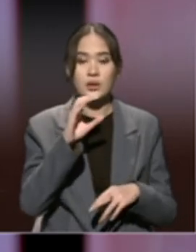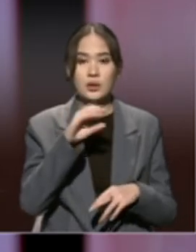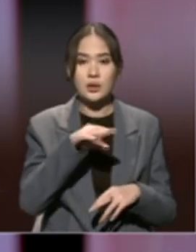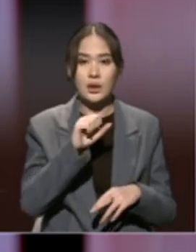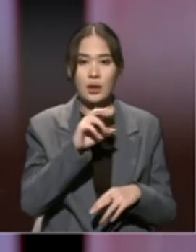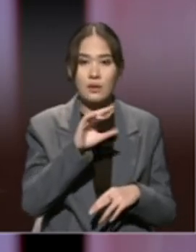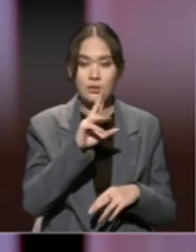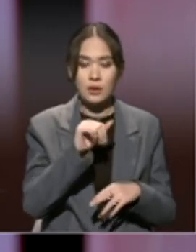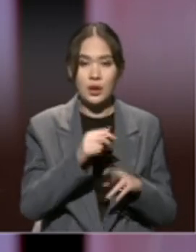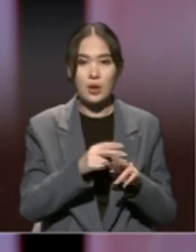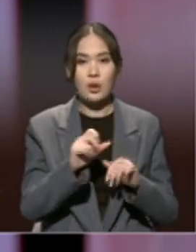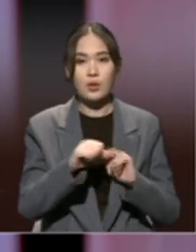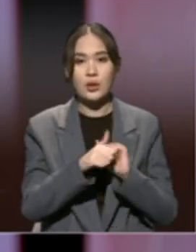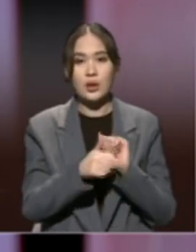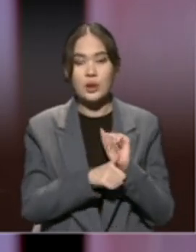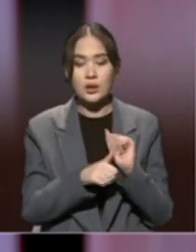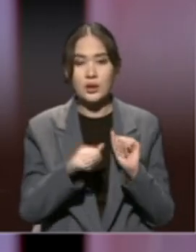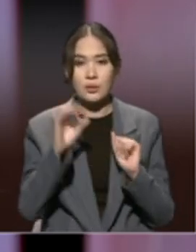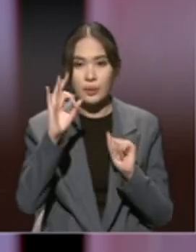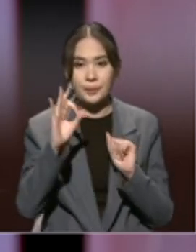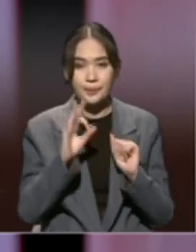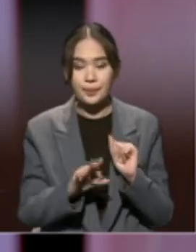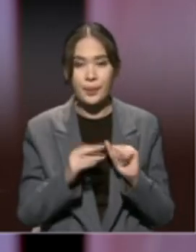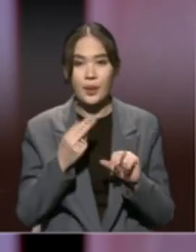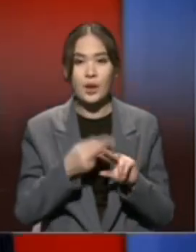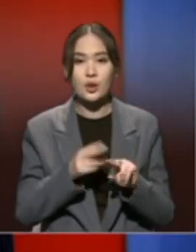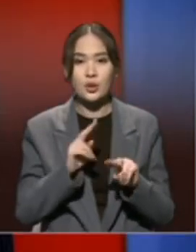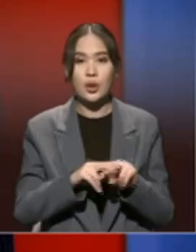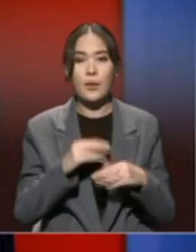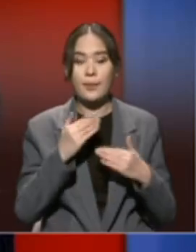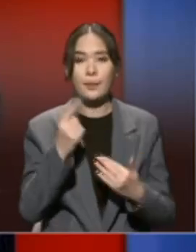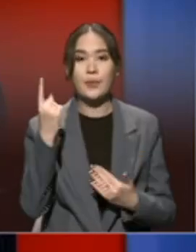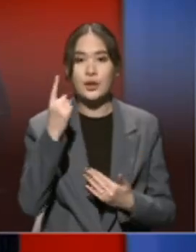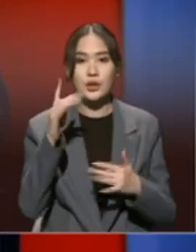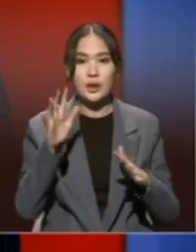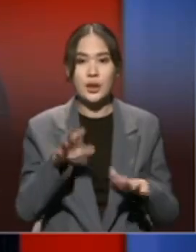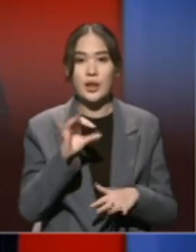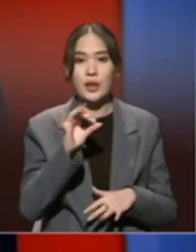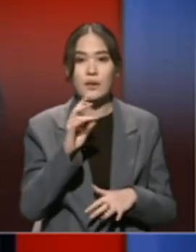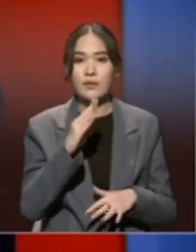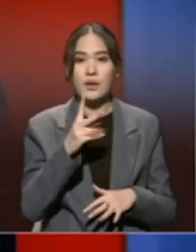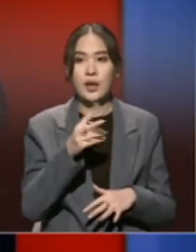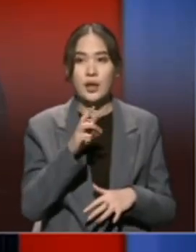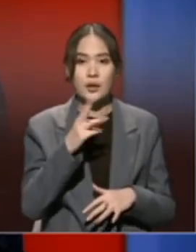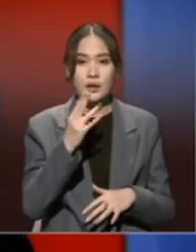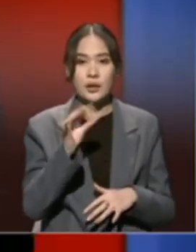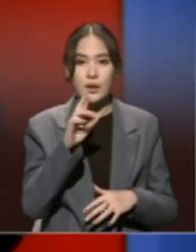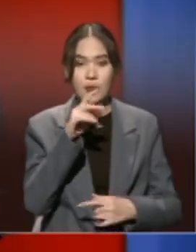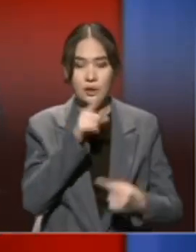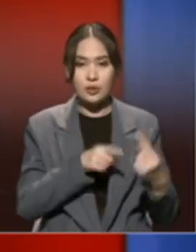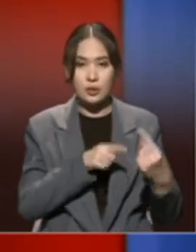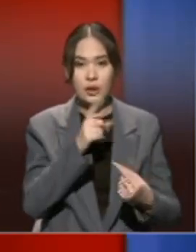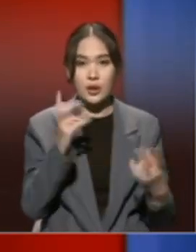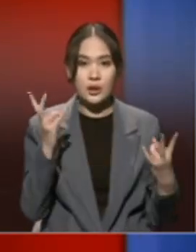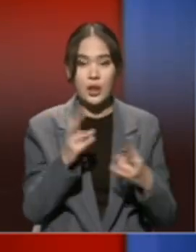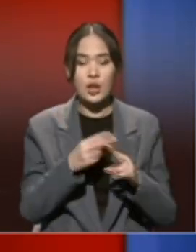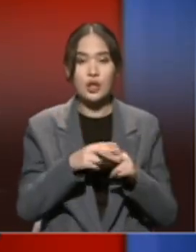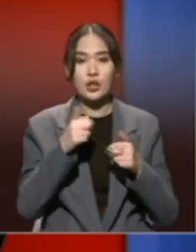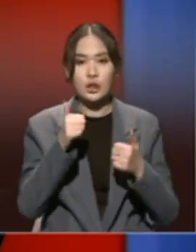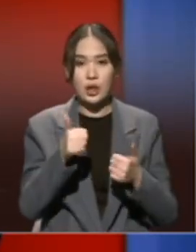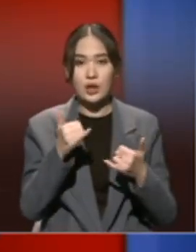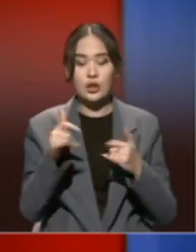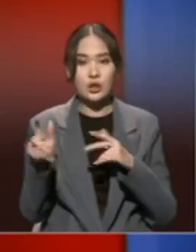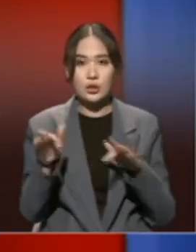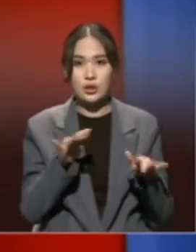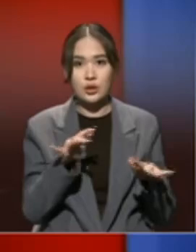16-75% иә, мысалға бұл жылына 4 рет өсті биыл. Соны біз бірінші кезекте біз инфляциямен күресуіміз керек. Инфляциямен күресу қазір жақсы жүріп жатыр.